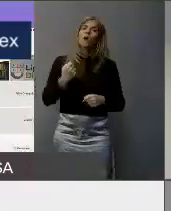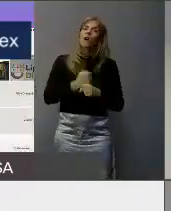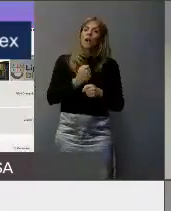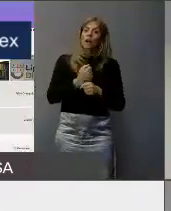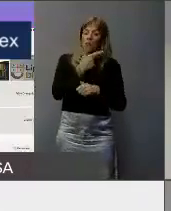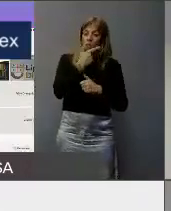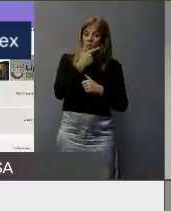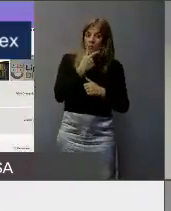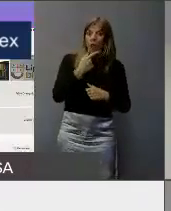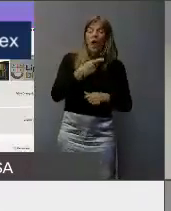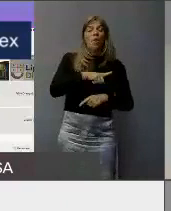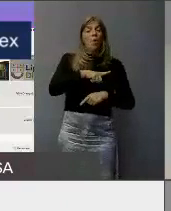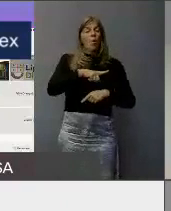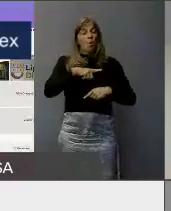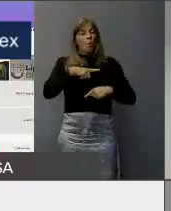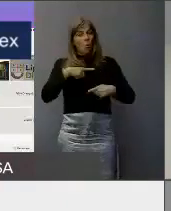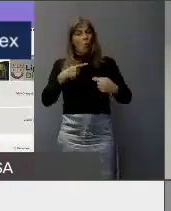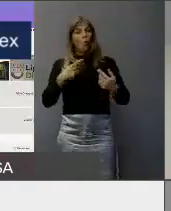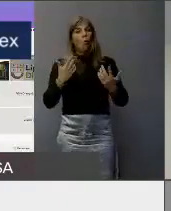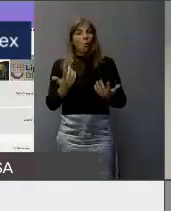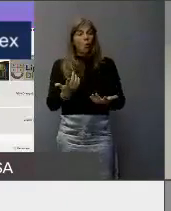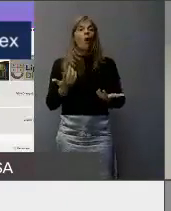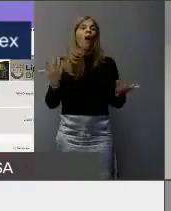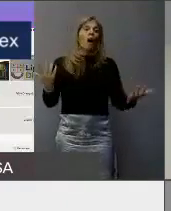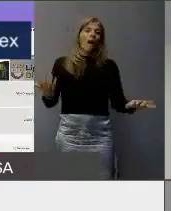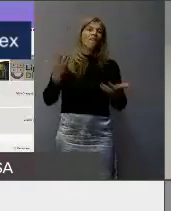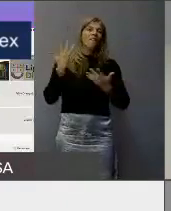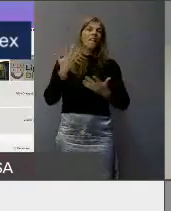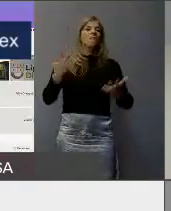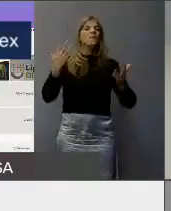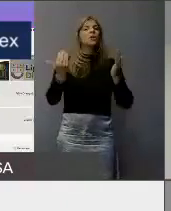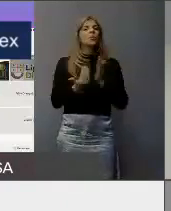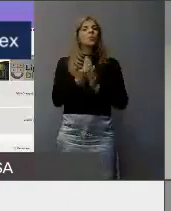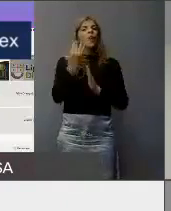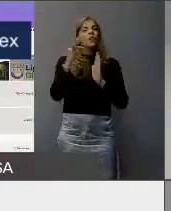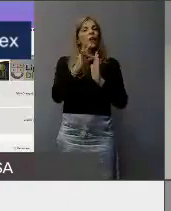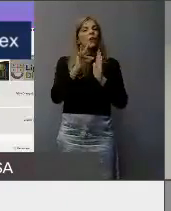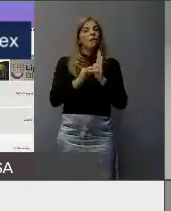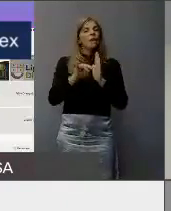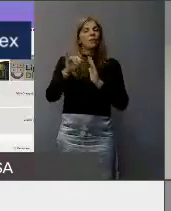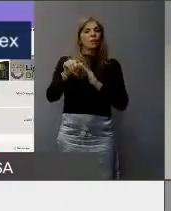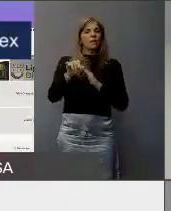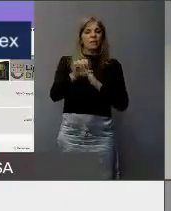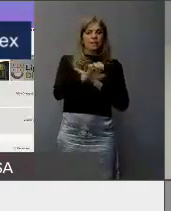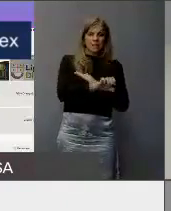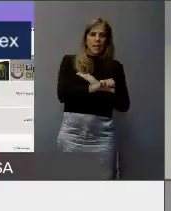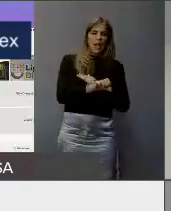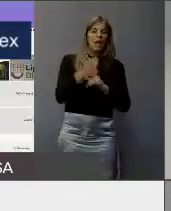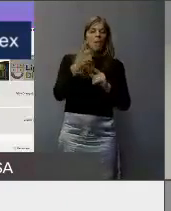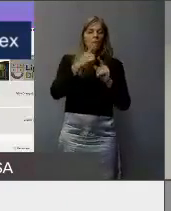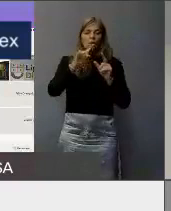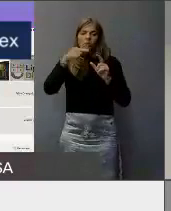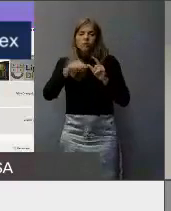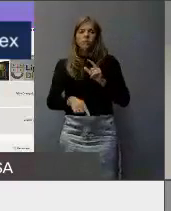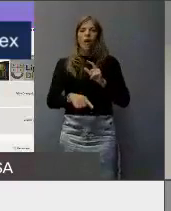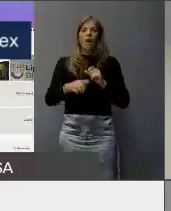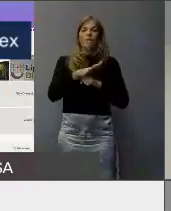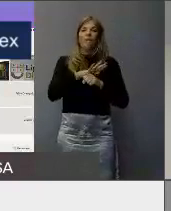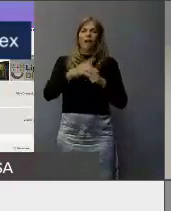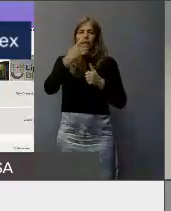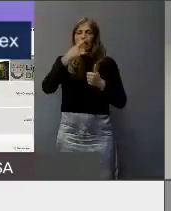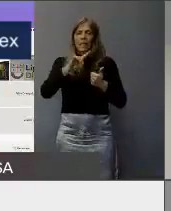avere uno per regolamento isee con fattore famiglia è molto importante che si